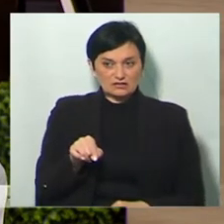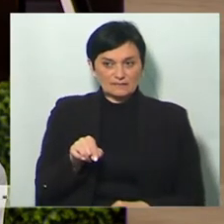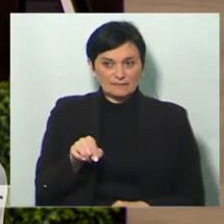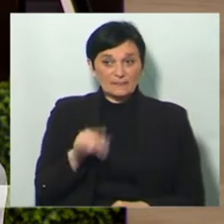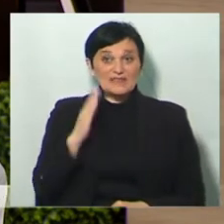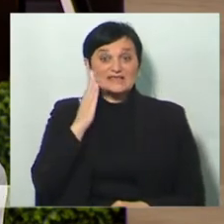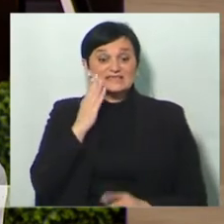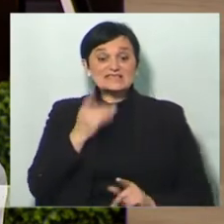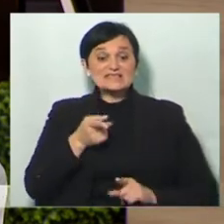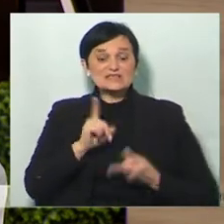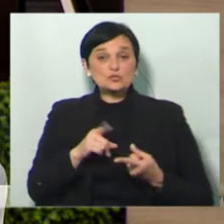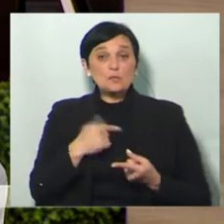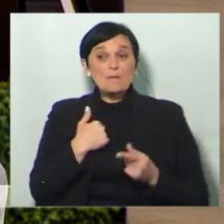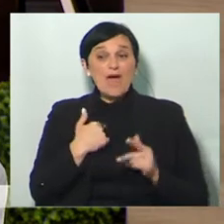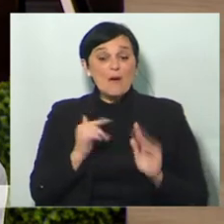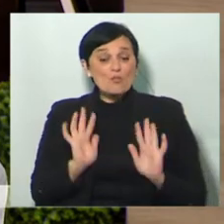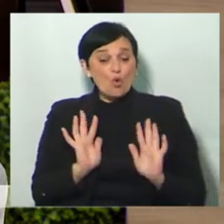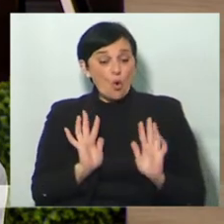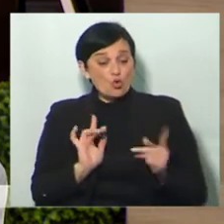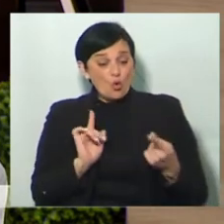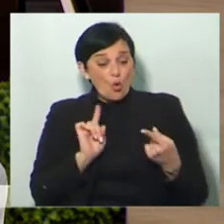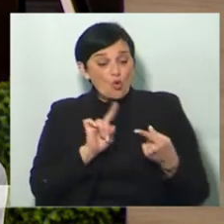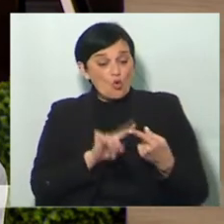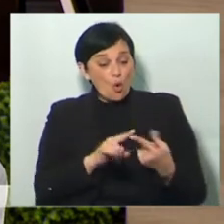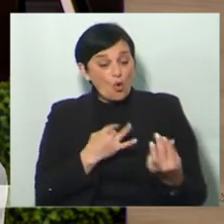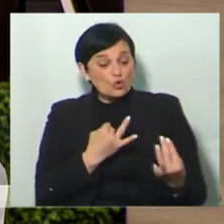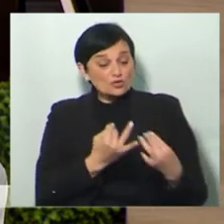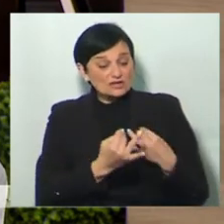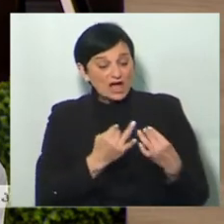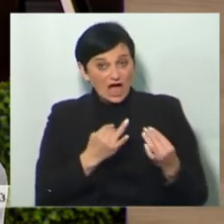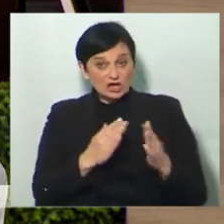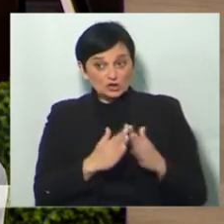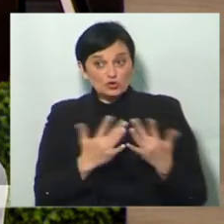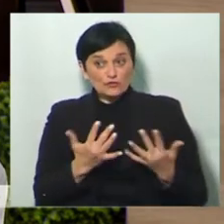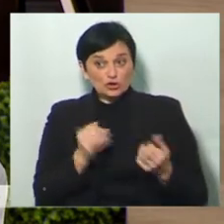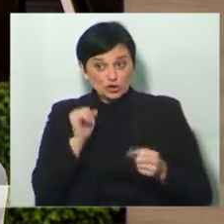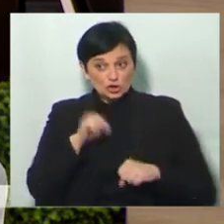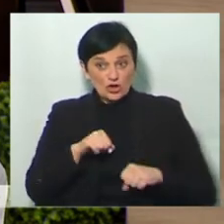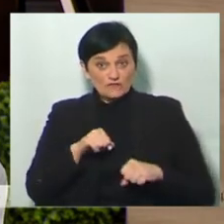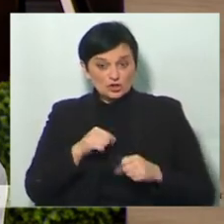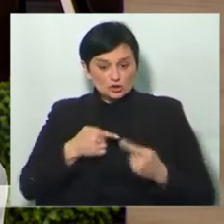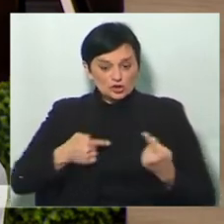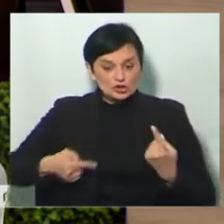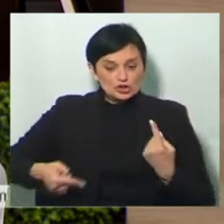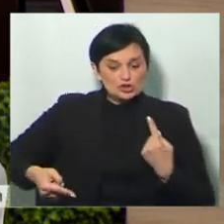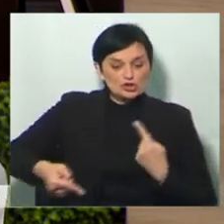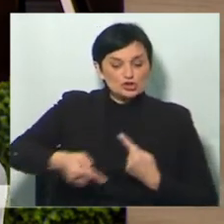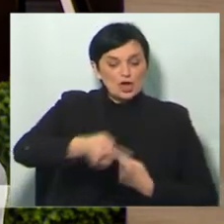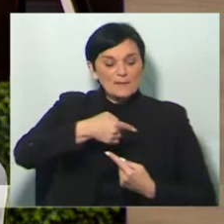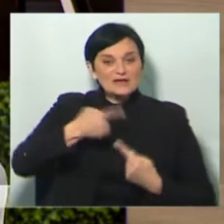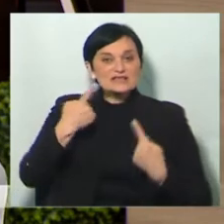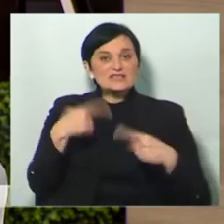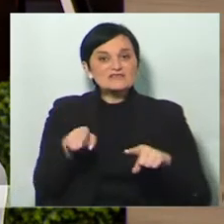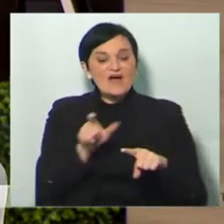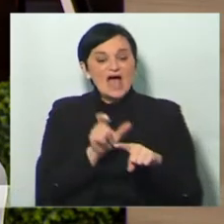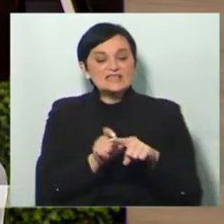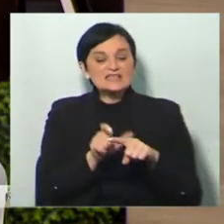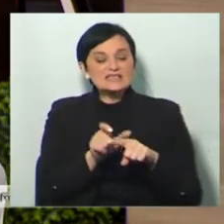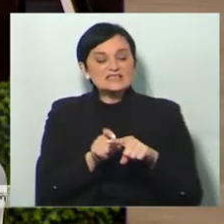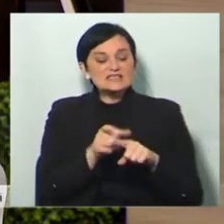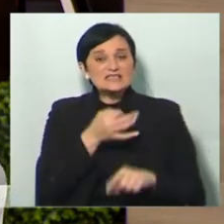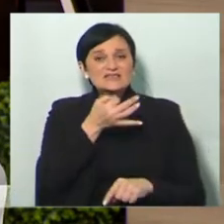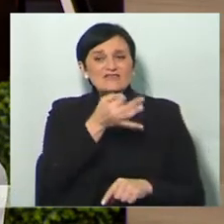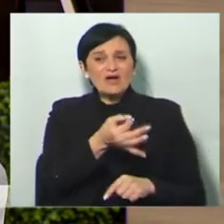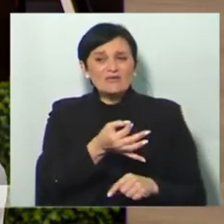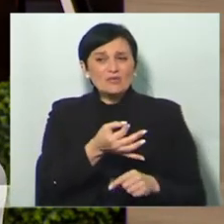Და სინამდვილეში მე მხოლოდ კონტაქტს ვითხოვდე ამას. Შეიძლება რომ შემოვატრიალოთ და სხვა სიტყვებით უთხრა. Მაგალითად,